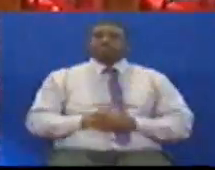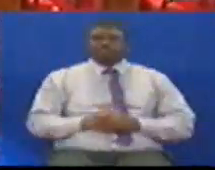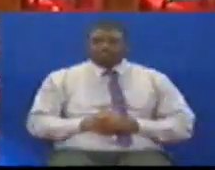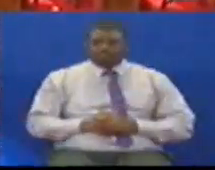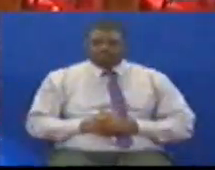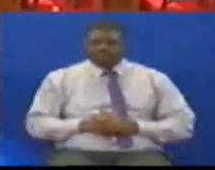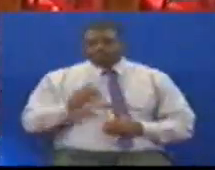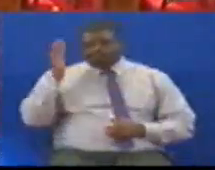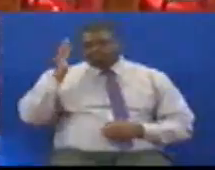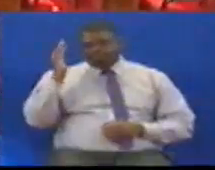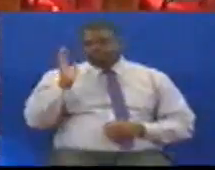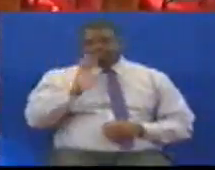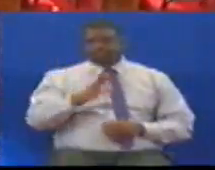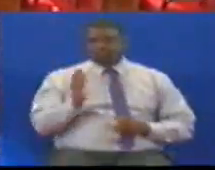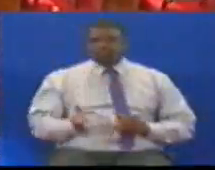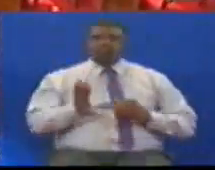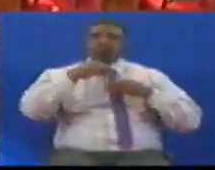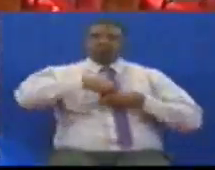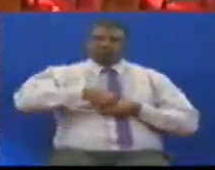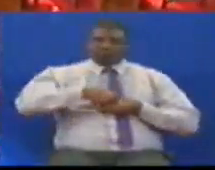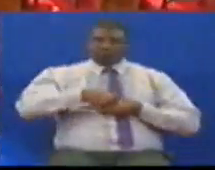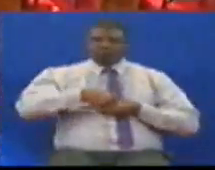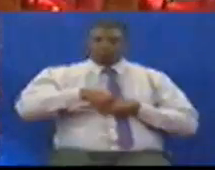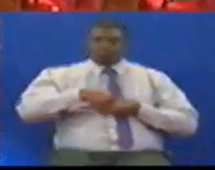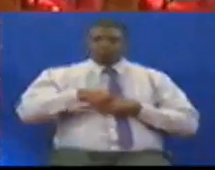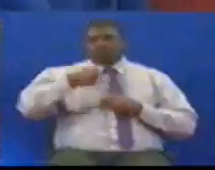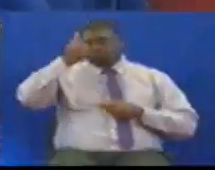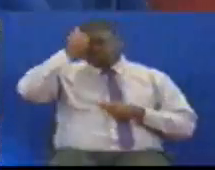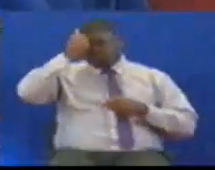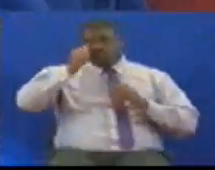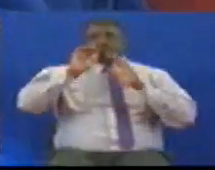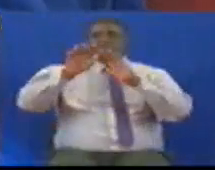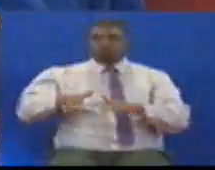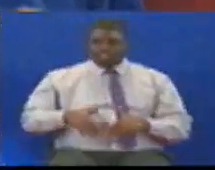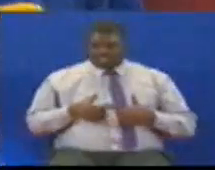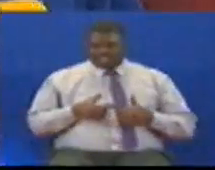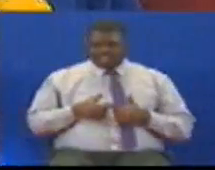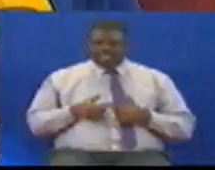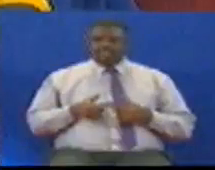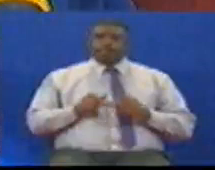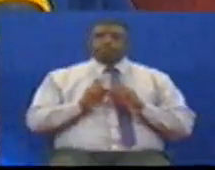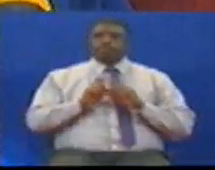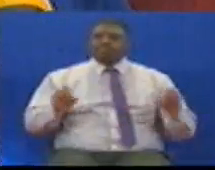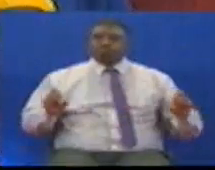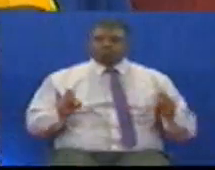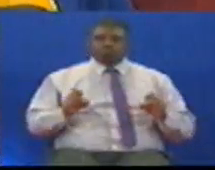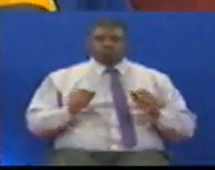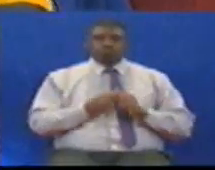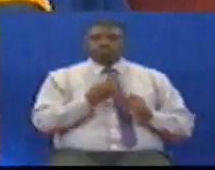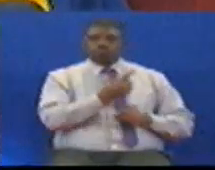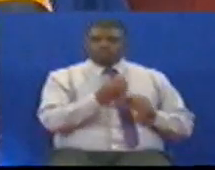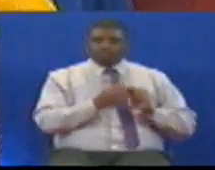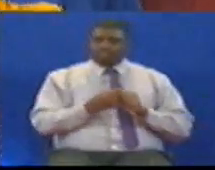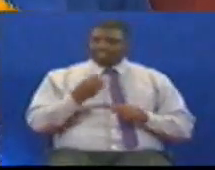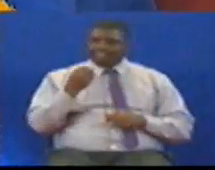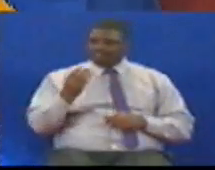Speech yako yote kwenye official Hansard itaingia, isipokuwa yale mafungu 11, 13 na 24 ambayo nakushukuru na